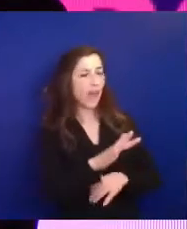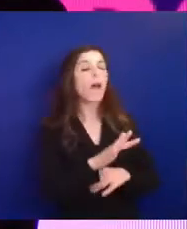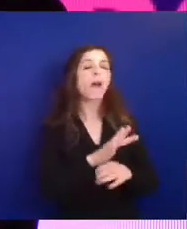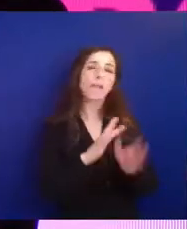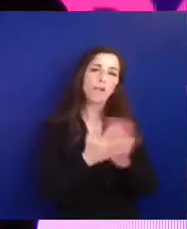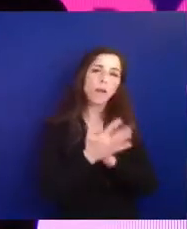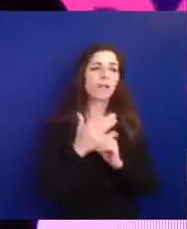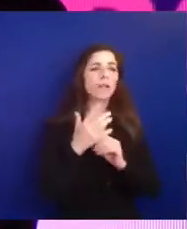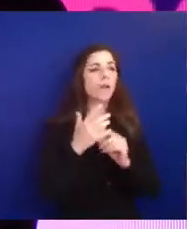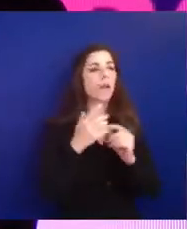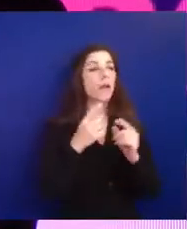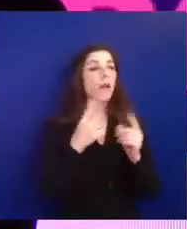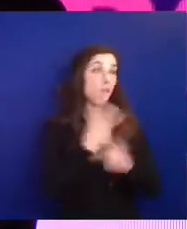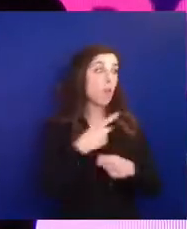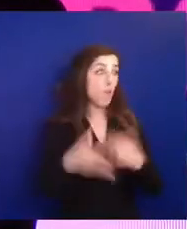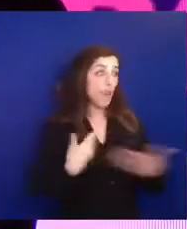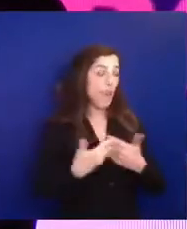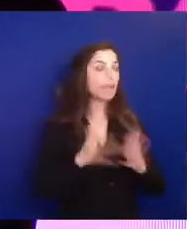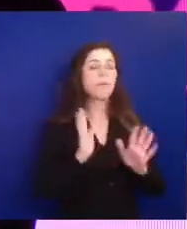anche se avevano fretta